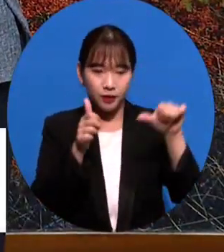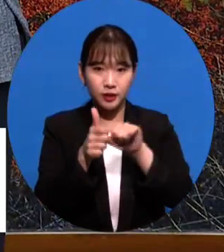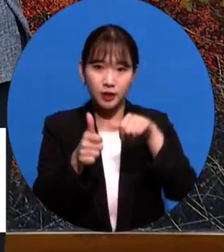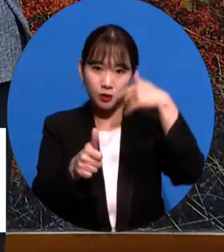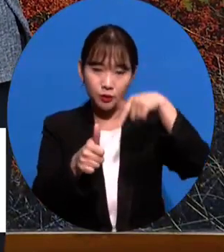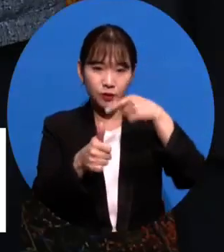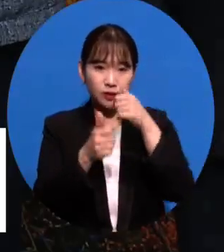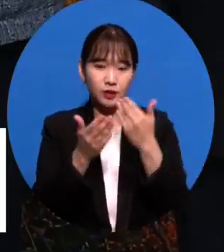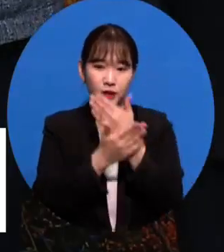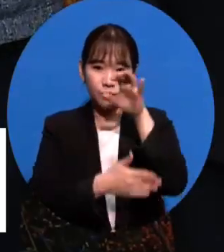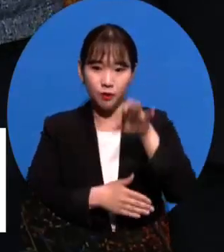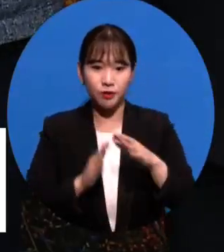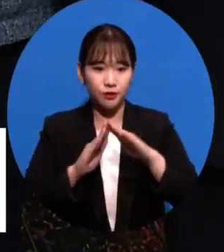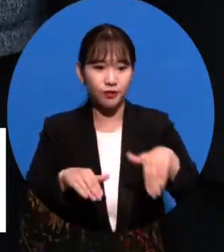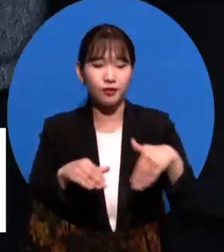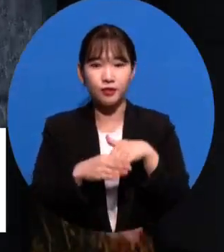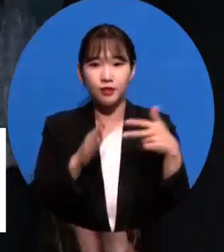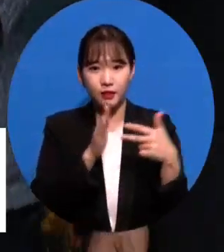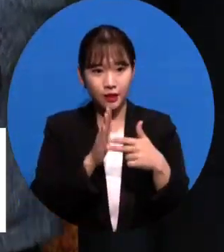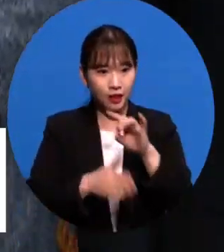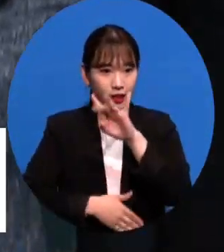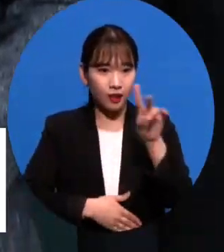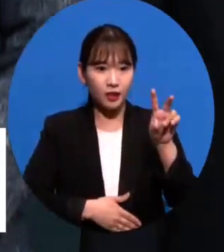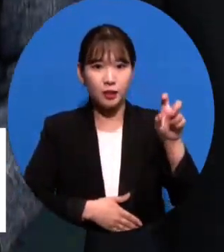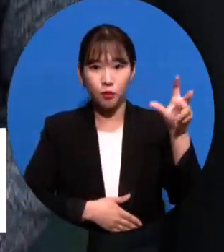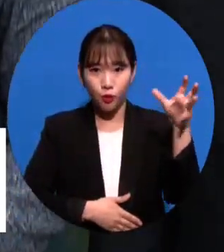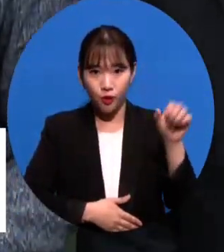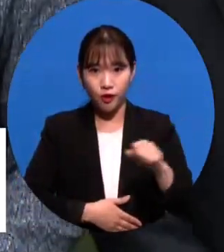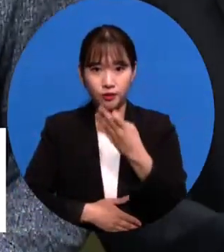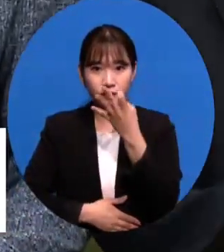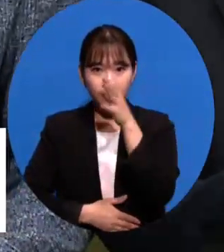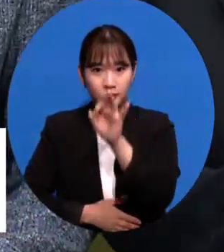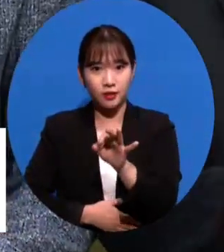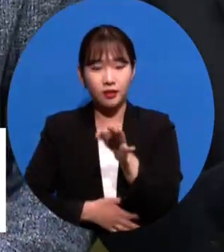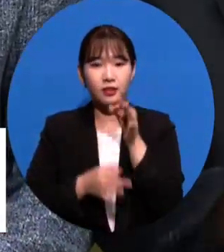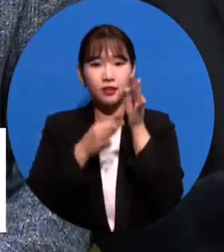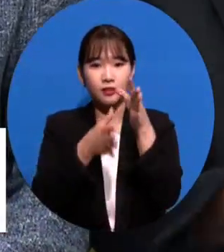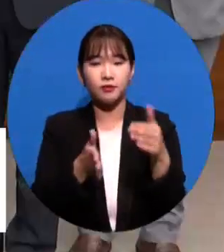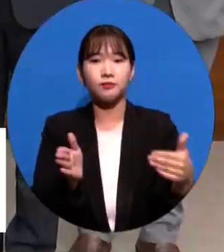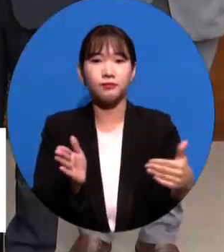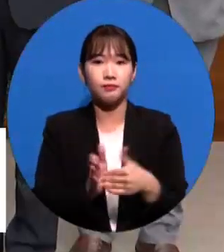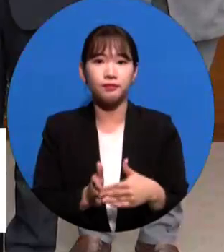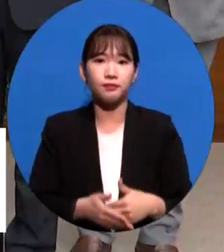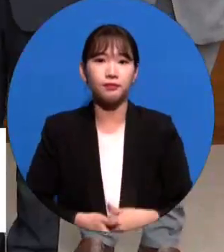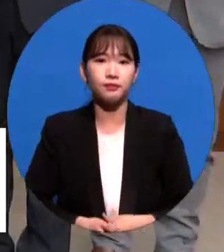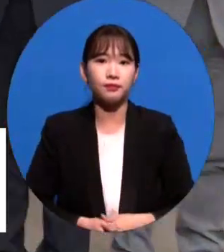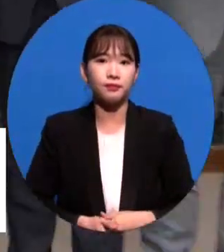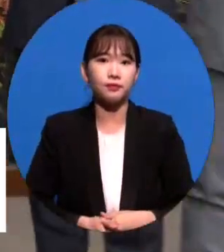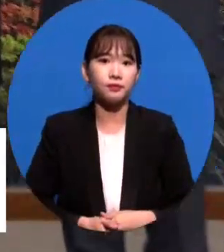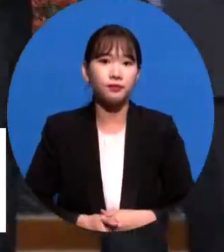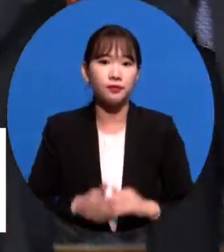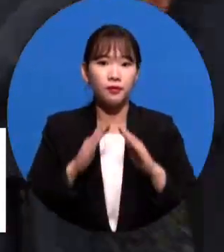전남인재평생교육진흥원과 전남문화재단에 각각 25억 원과 14억 원의 기부금을 기탁했습니다.